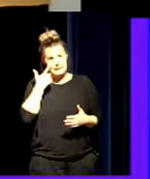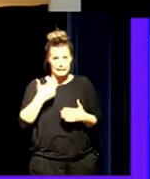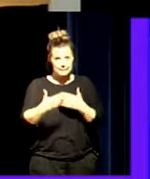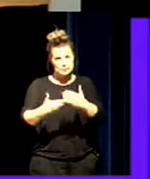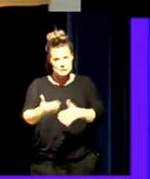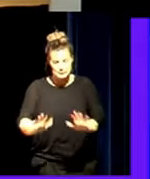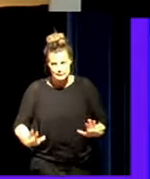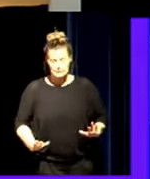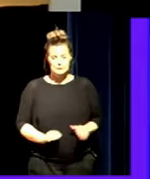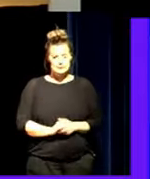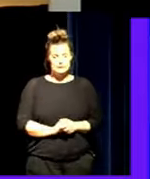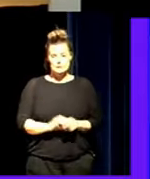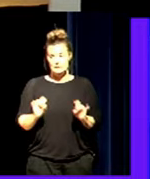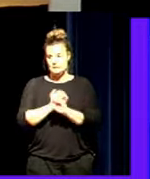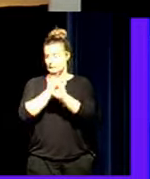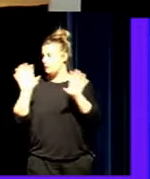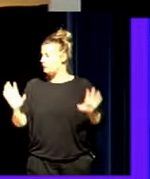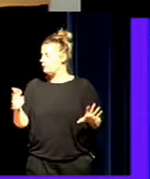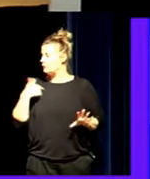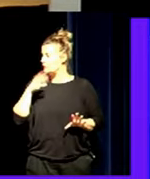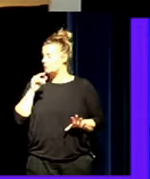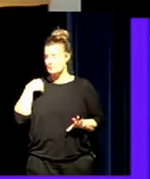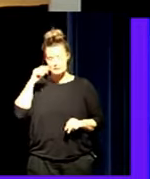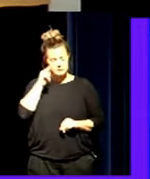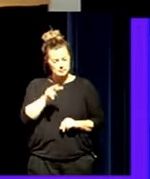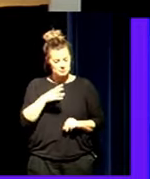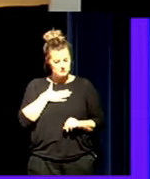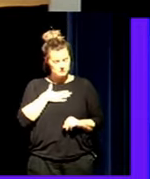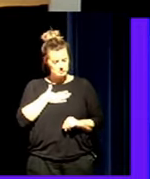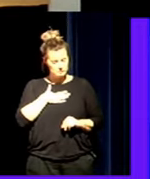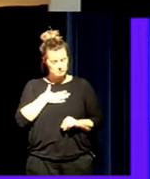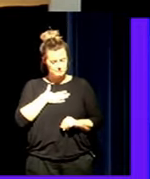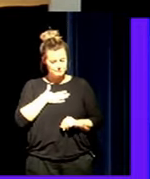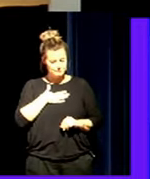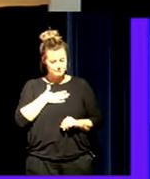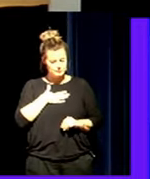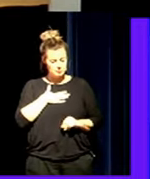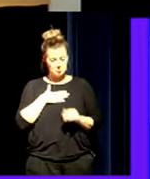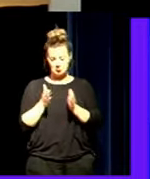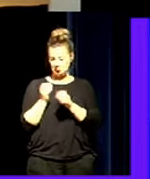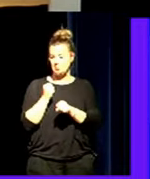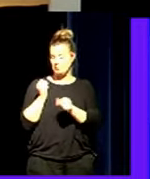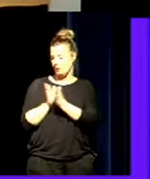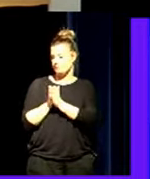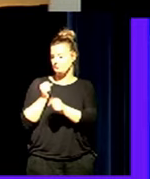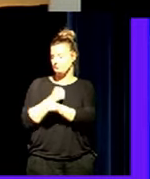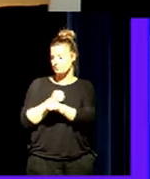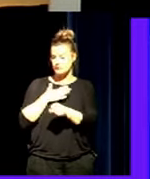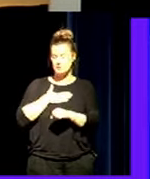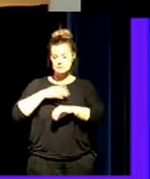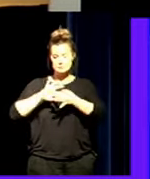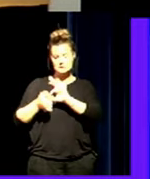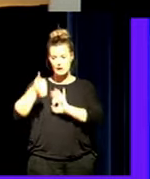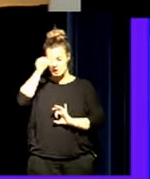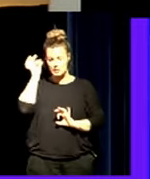zen. Eta, claro, baina ni, bai ikusi inditu nire, ez da, talde, ide, oza, nire, lantide eta baita ere nire lagun nasko, ez da, ez da,